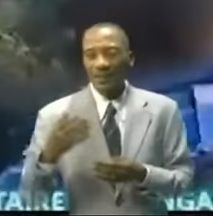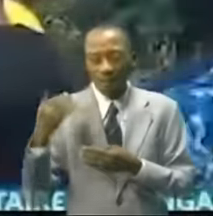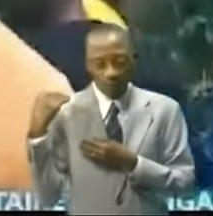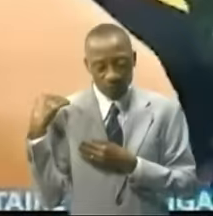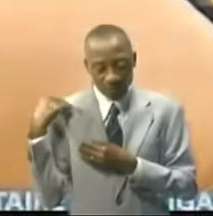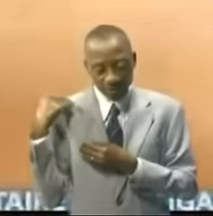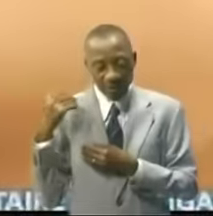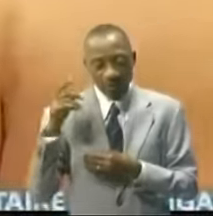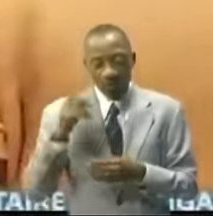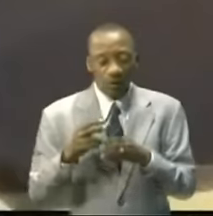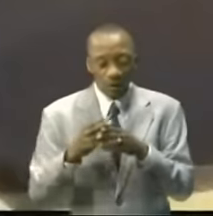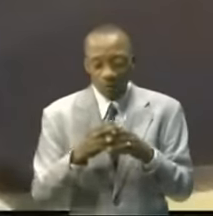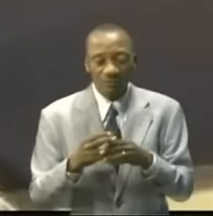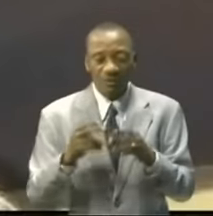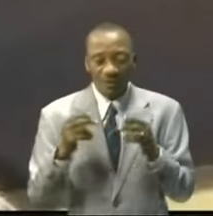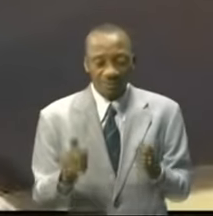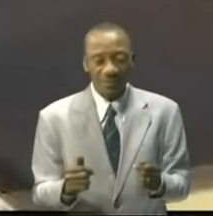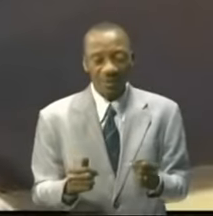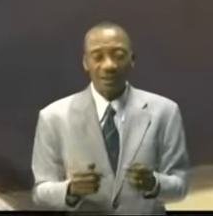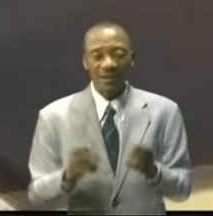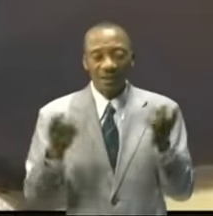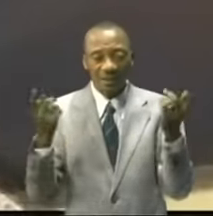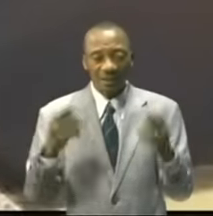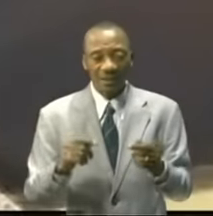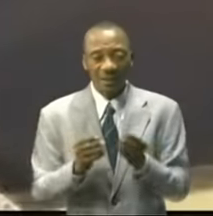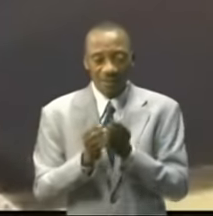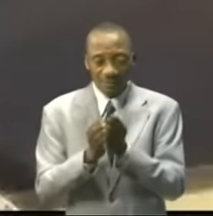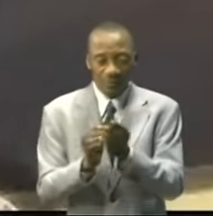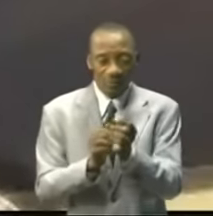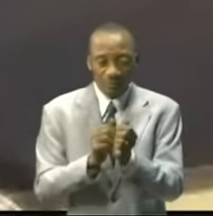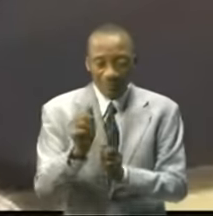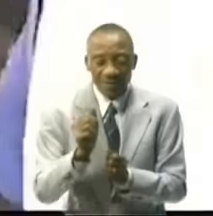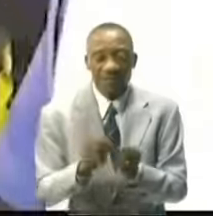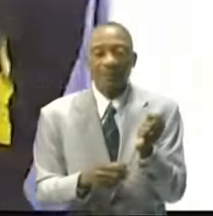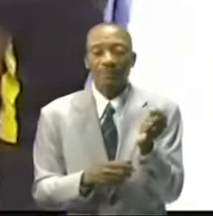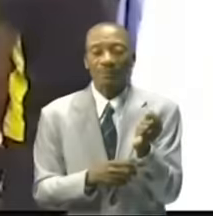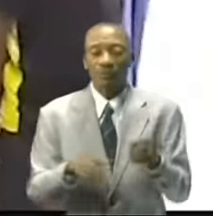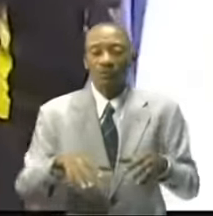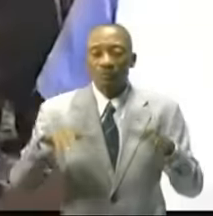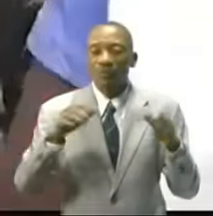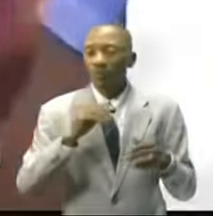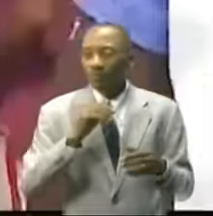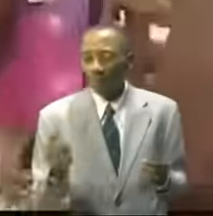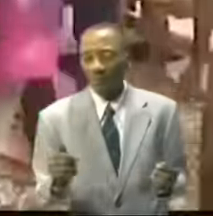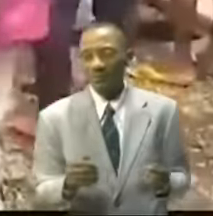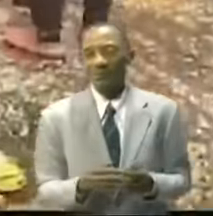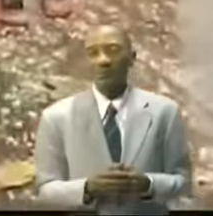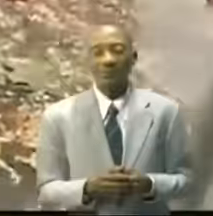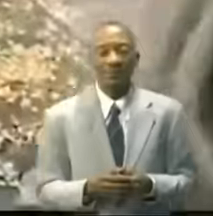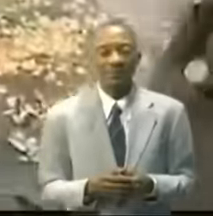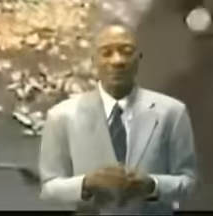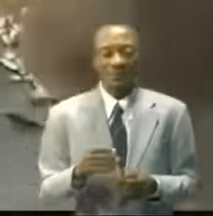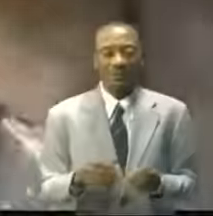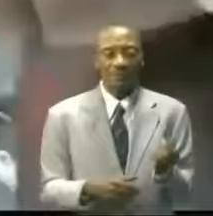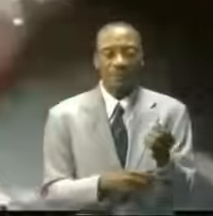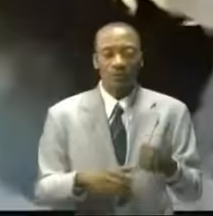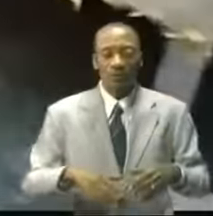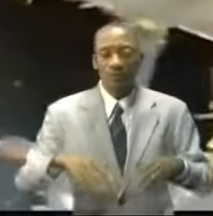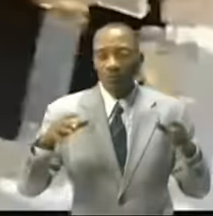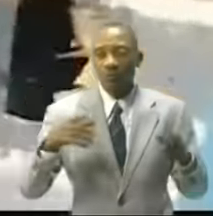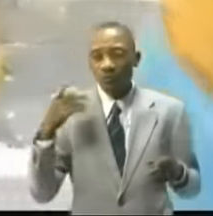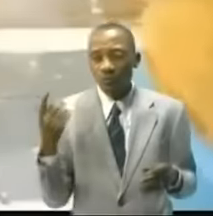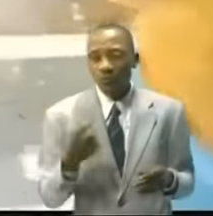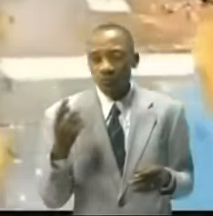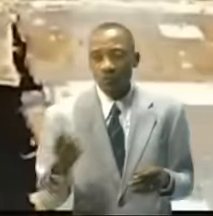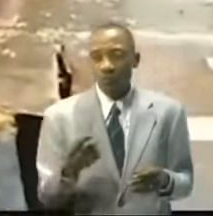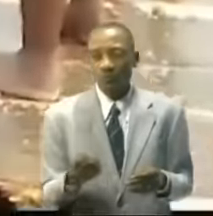le peu qui sera sorti de cette collecte puisse être réparti en deux, dont une partie pour les familles qui ont perdu le leur dans l'accident,